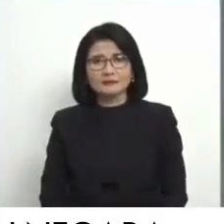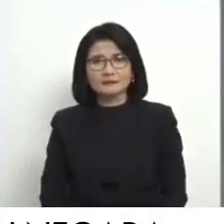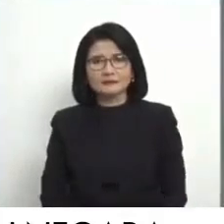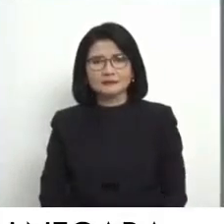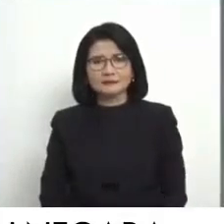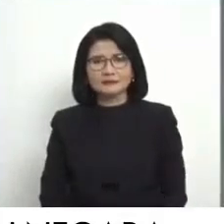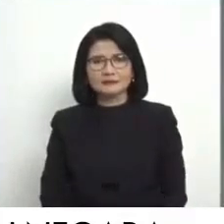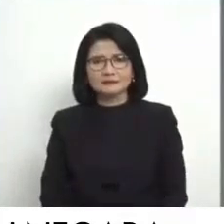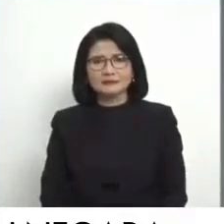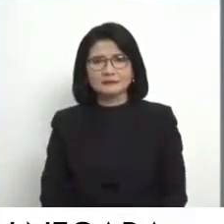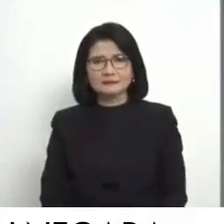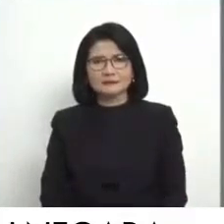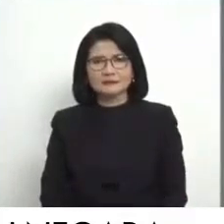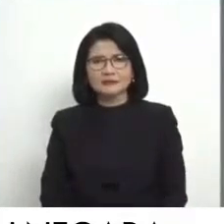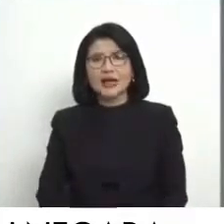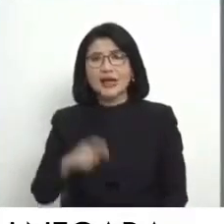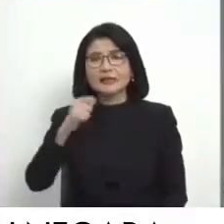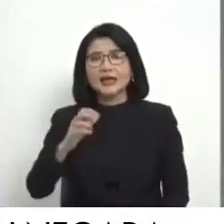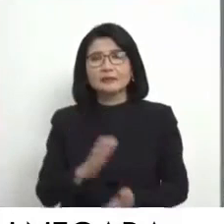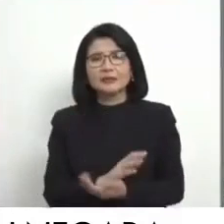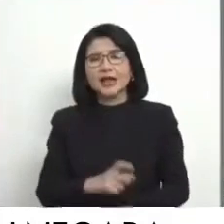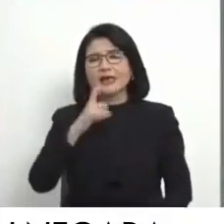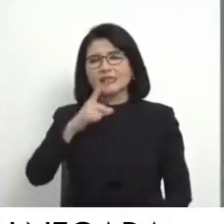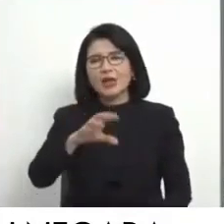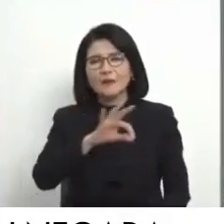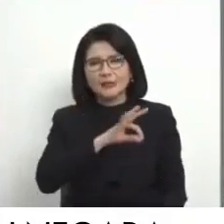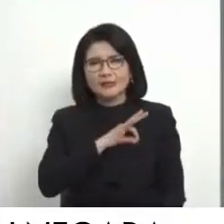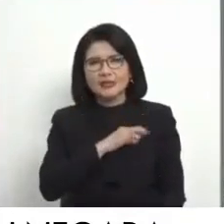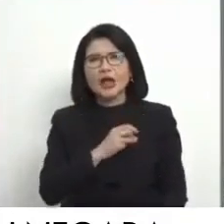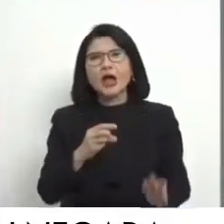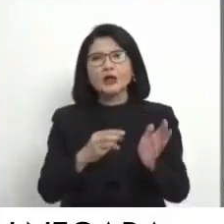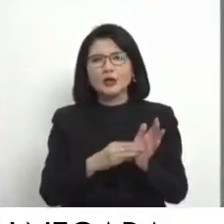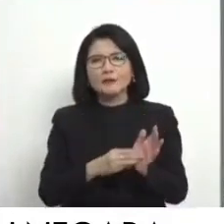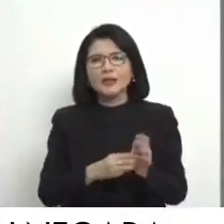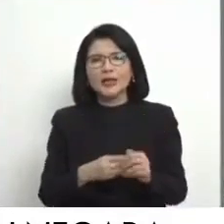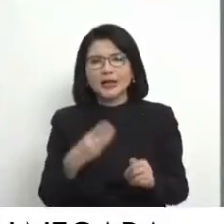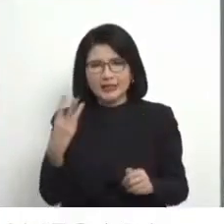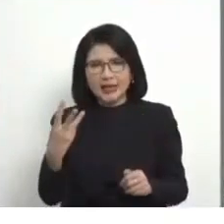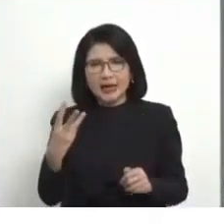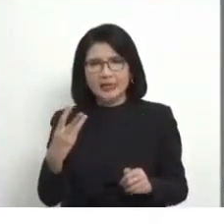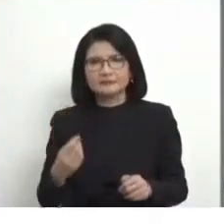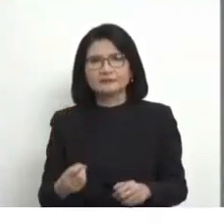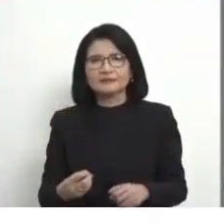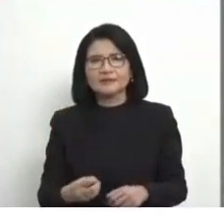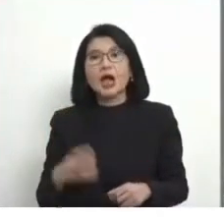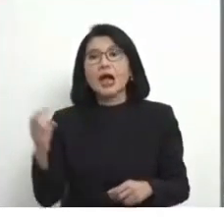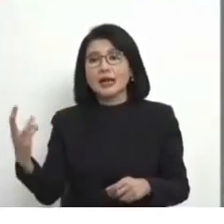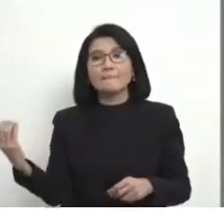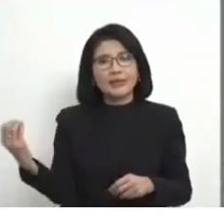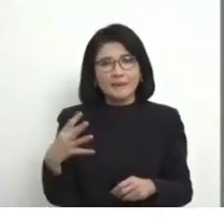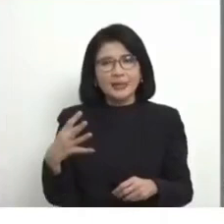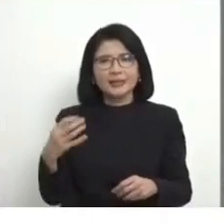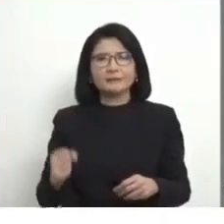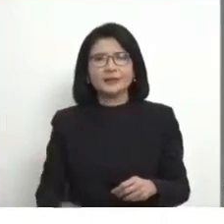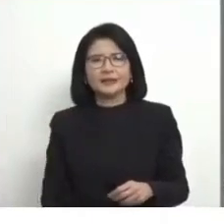Bapak Selanjutnya kami berikan kesempatan kepada calon Presiden nomor urut 3 Bapak Ganjar pranowo untuk menanggapi atas jawaban yang disampaikan oleh B